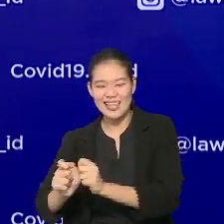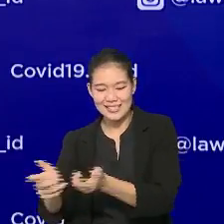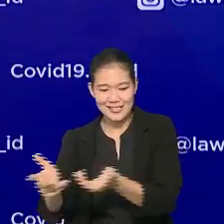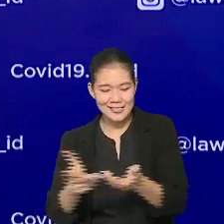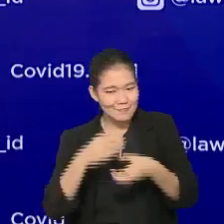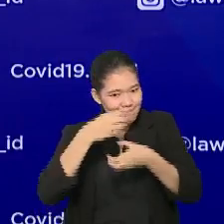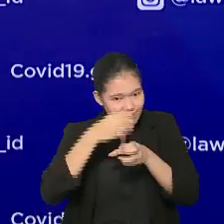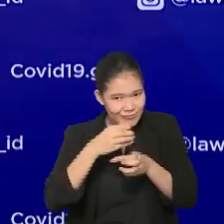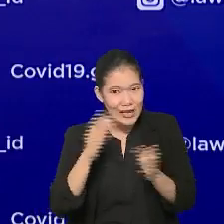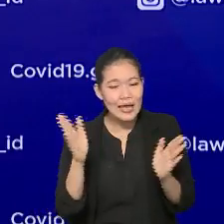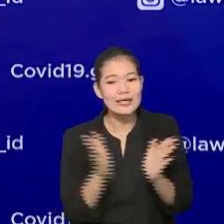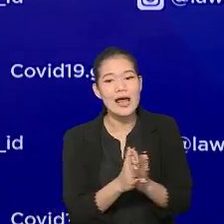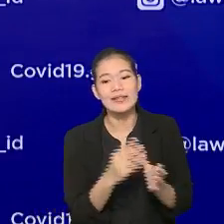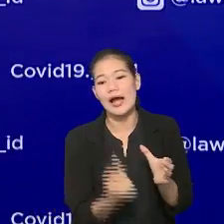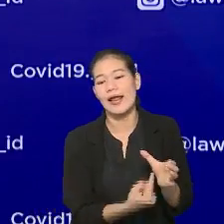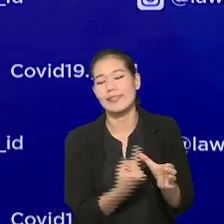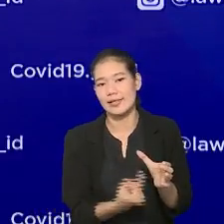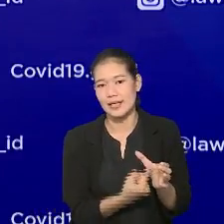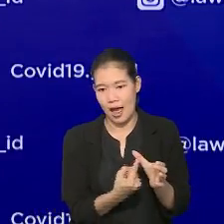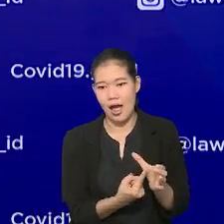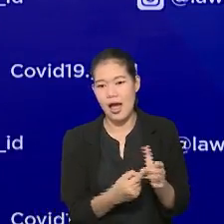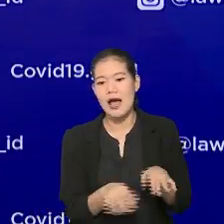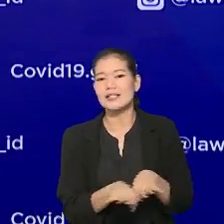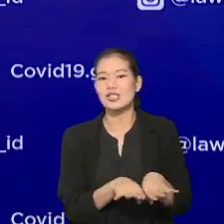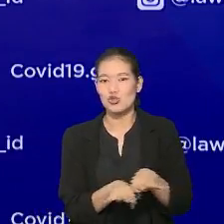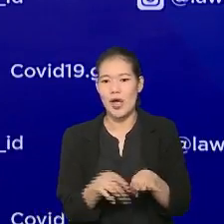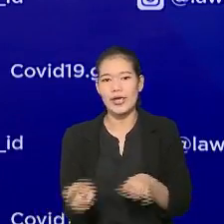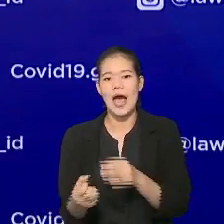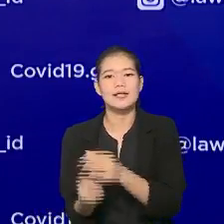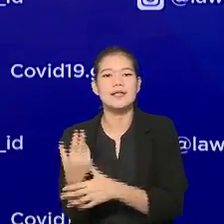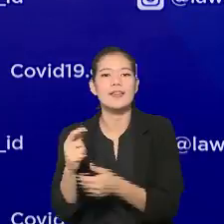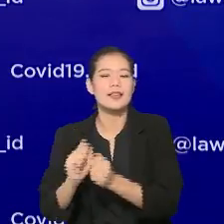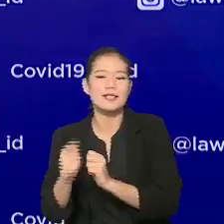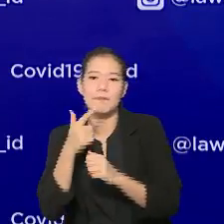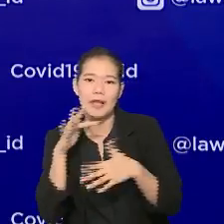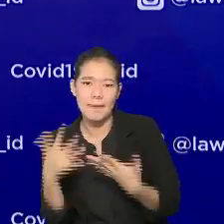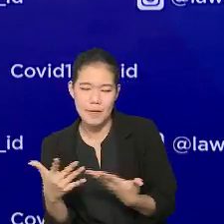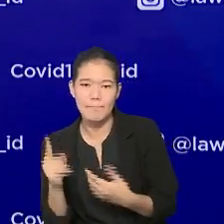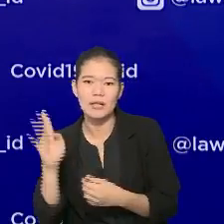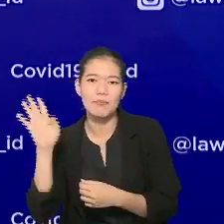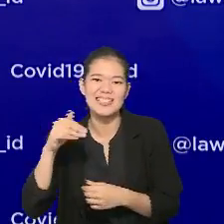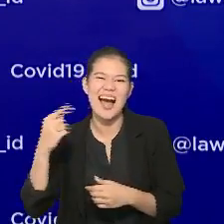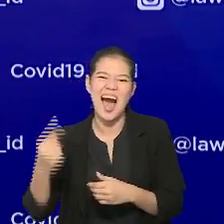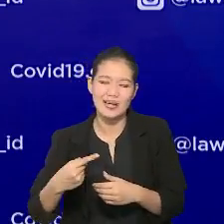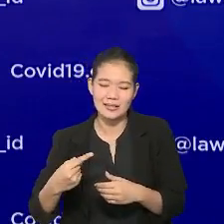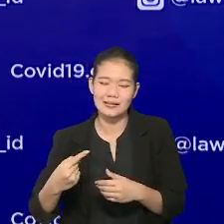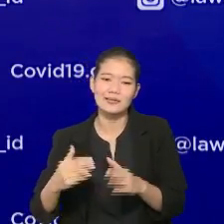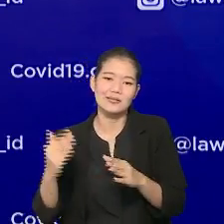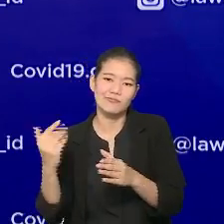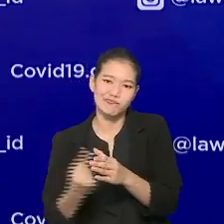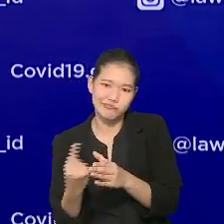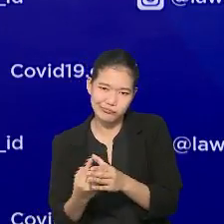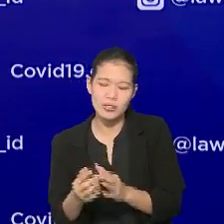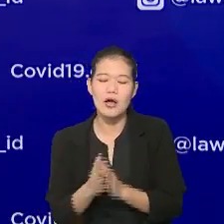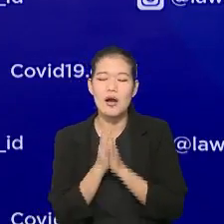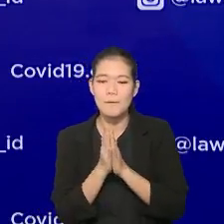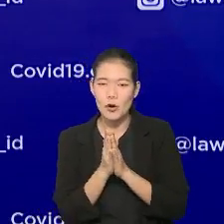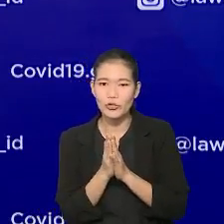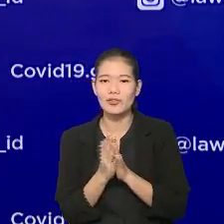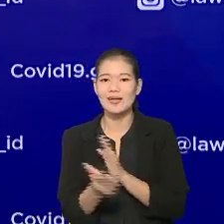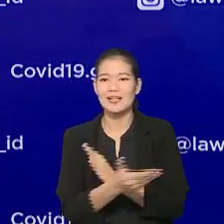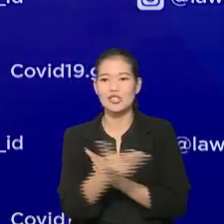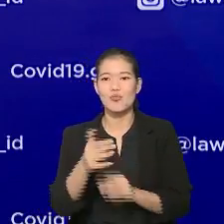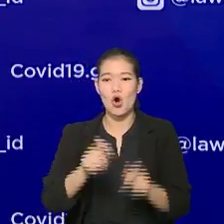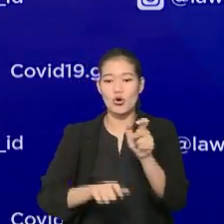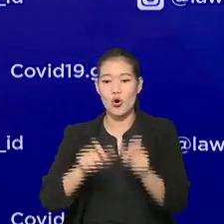dan dikarantina atau diisolasi sesuai hasil tesnya selama 14 hari ke depan. Mohon kepada